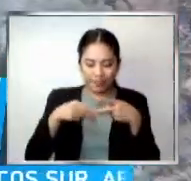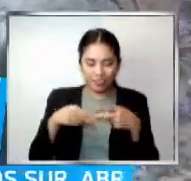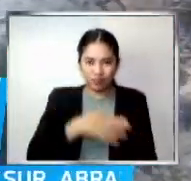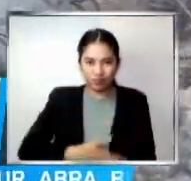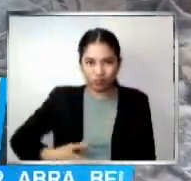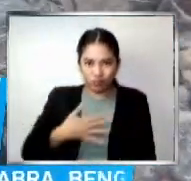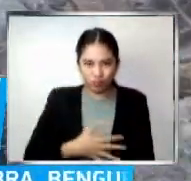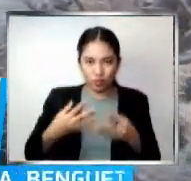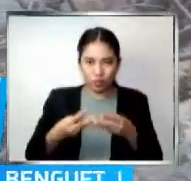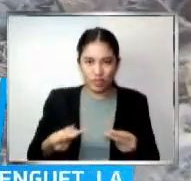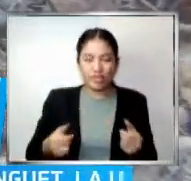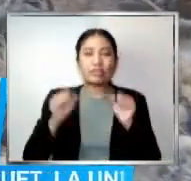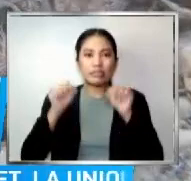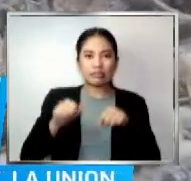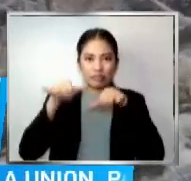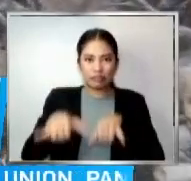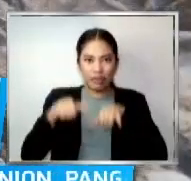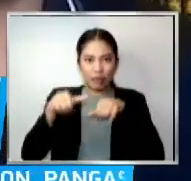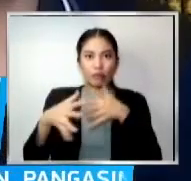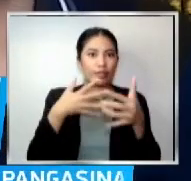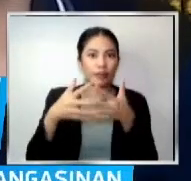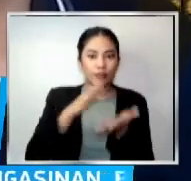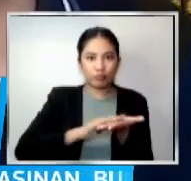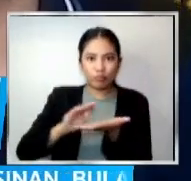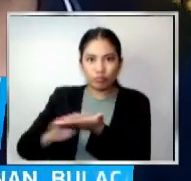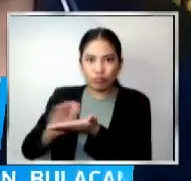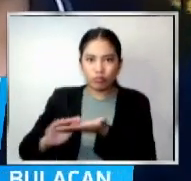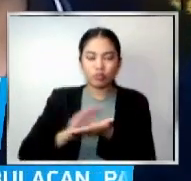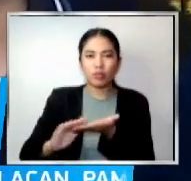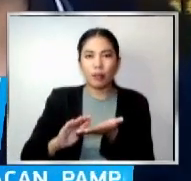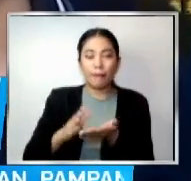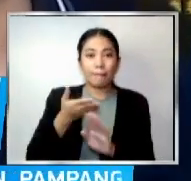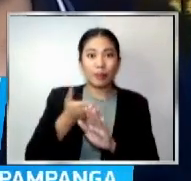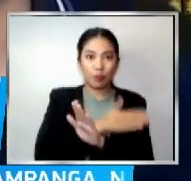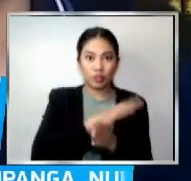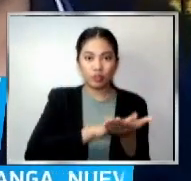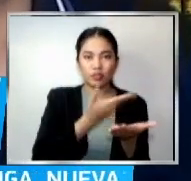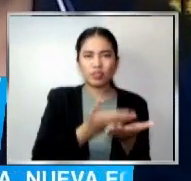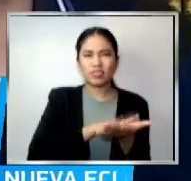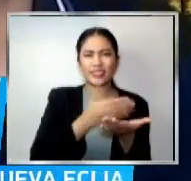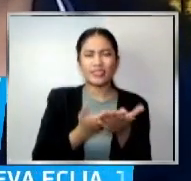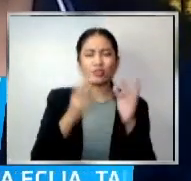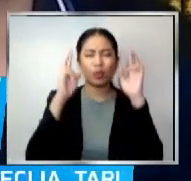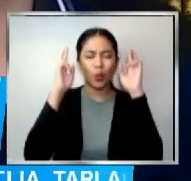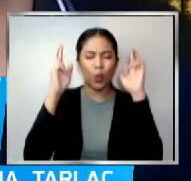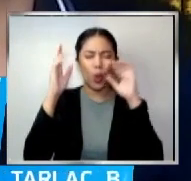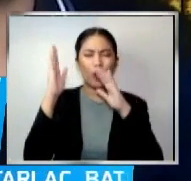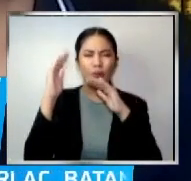manatili sa mga isda kahit linisan pa ito bago kainin. I hope talaga na hindi magkakaroon ng